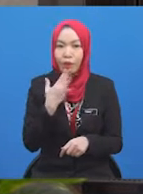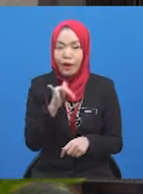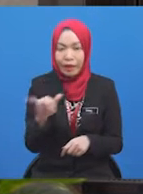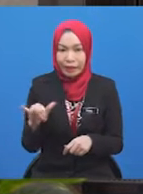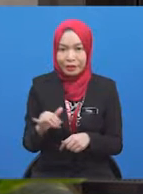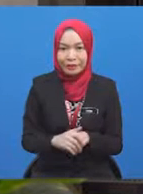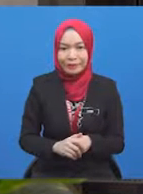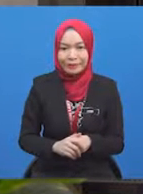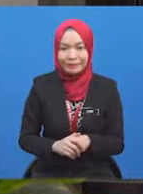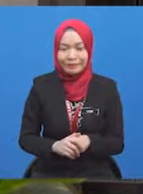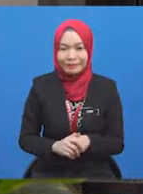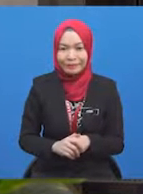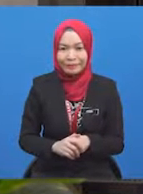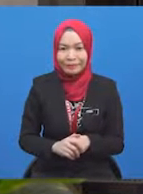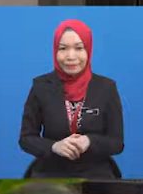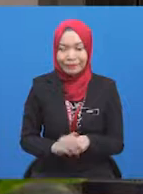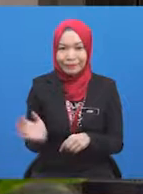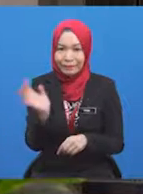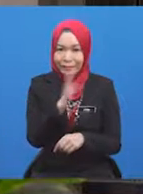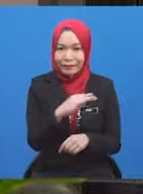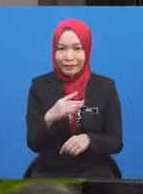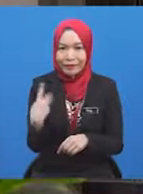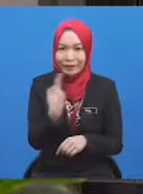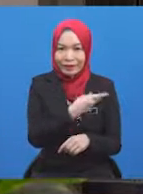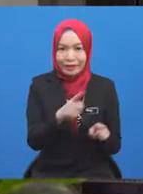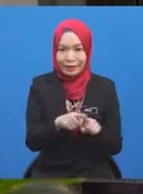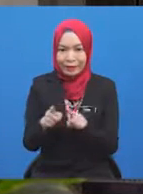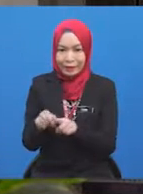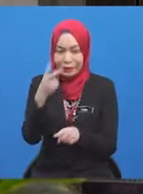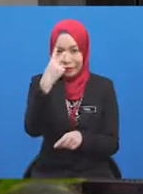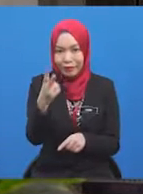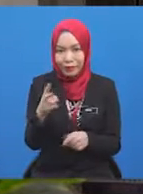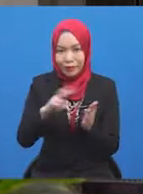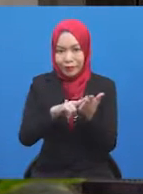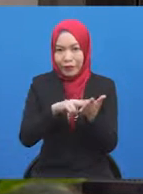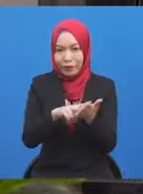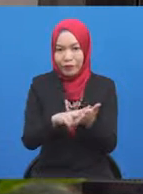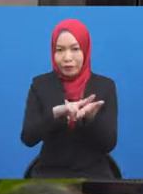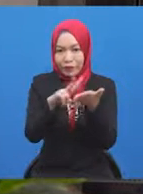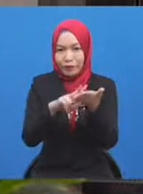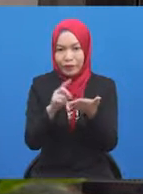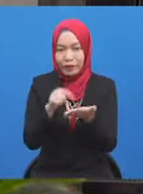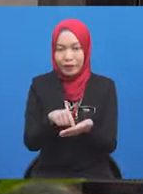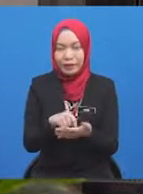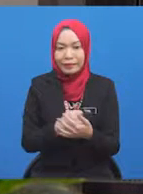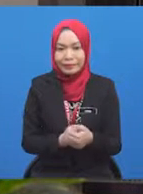Masih belum jelas? Mari kita sama-sama lihat video yang telah cikgu sediakan ini.